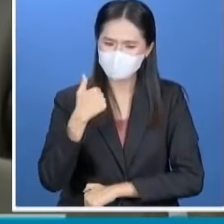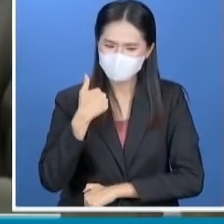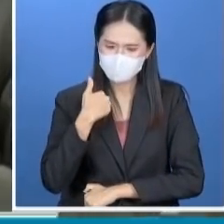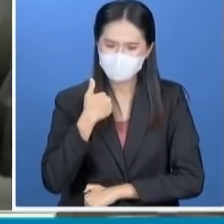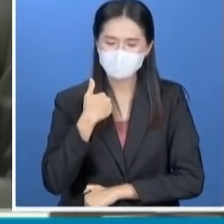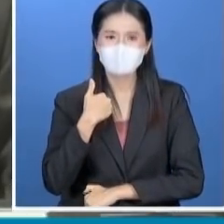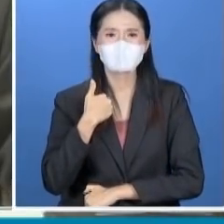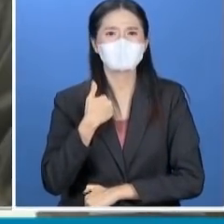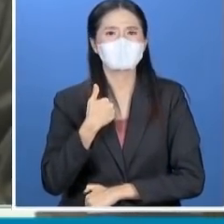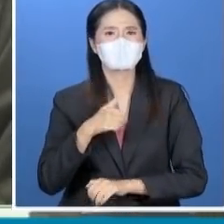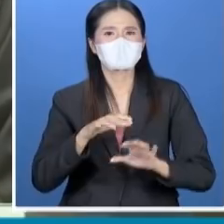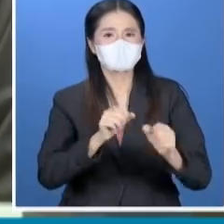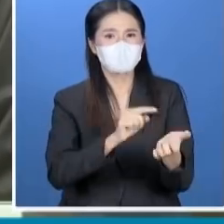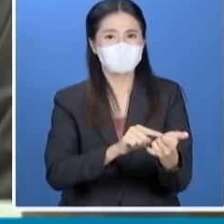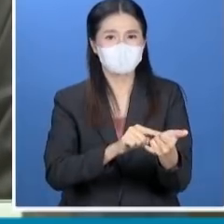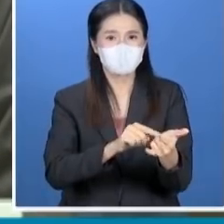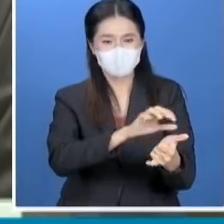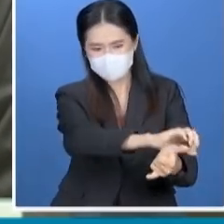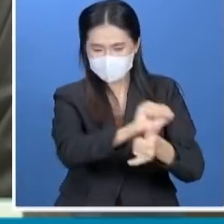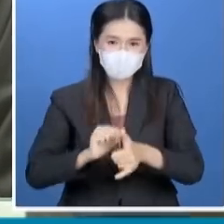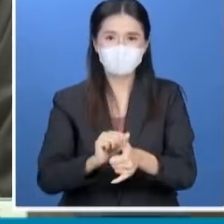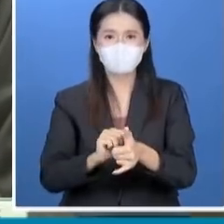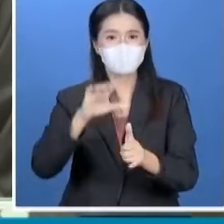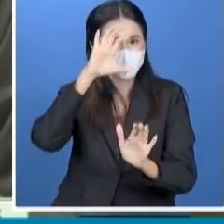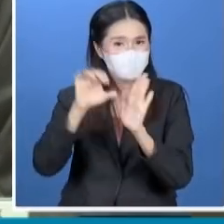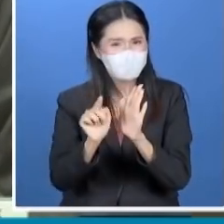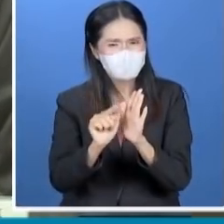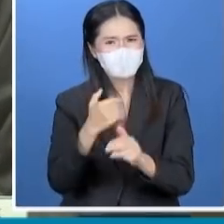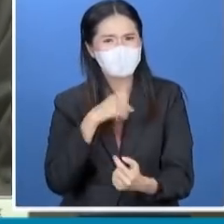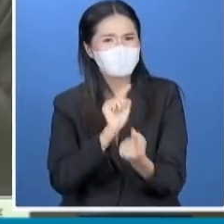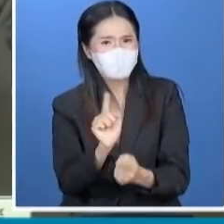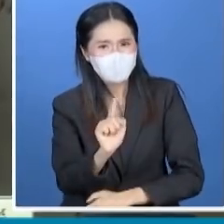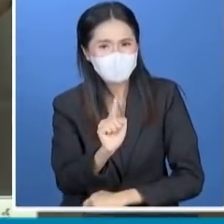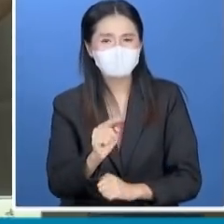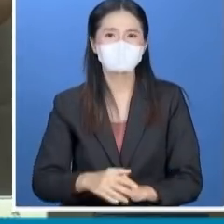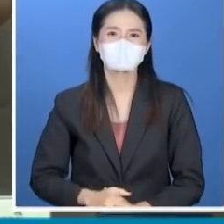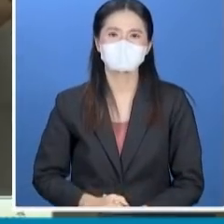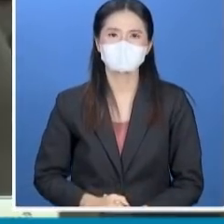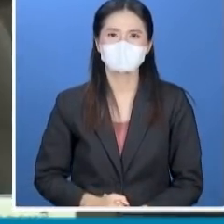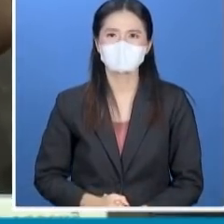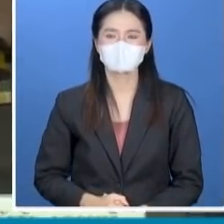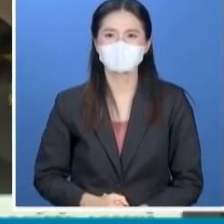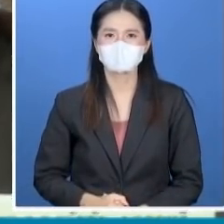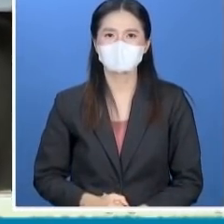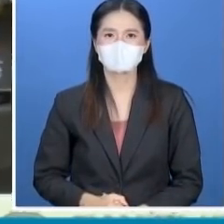การกระชากศีรษะเป็นการทำร้ายแต่คลิปนั้นจริงๆแล้วเป็นภาพเหตุการณ์อะไรบนเรือครับ